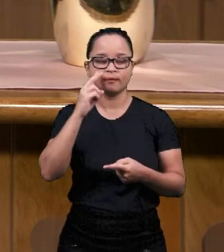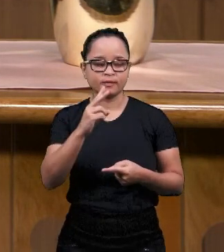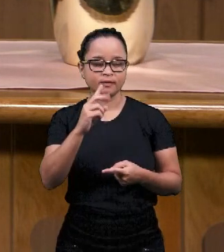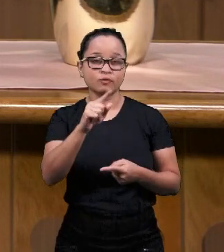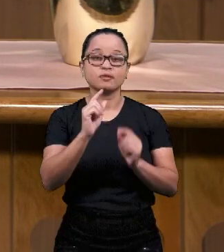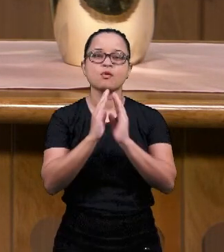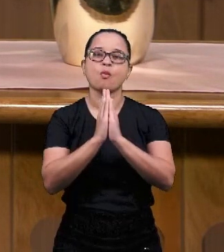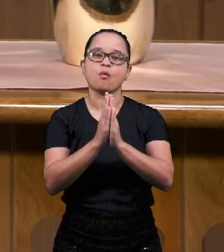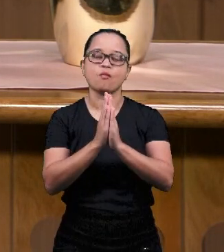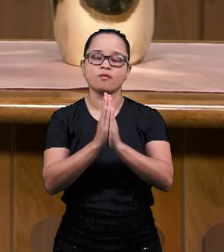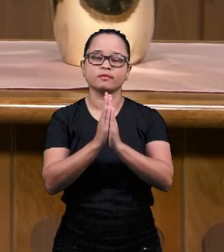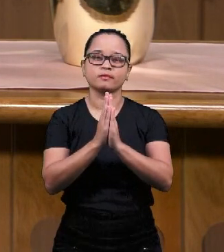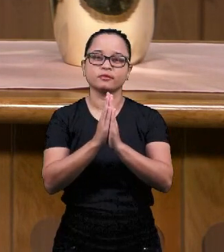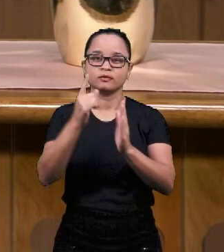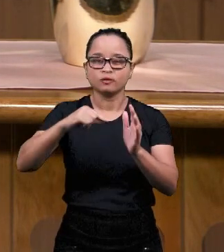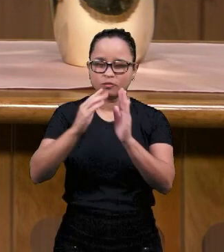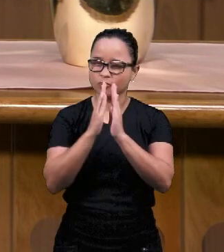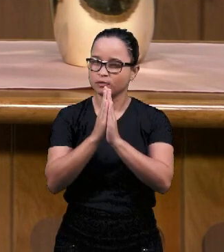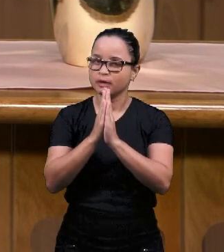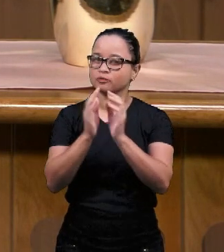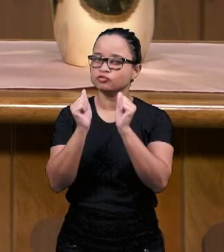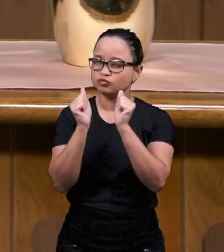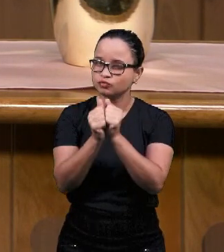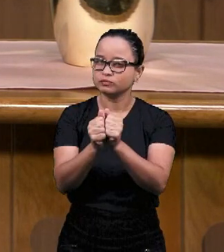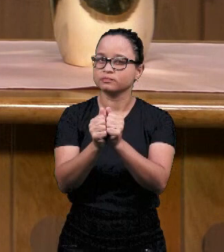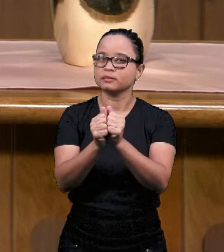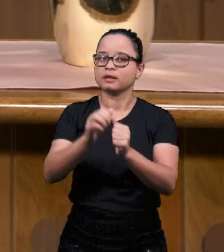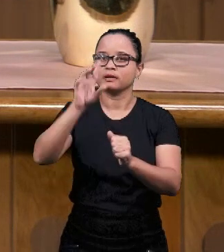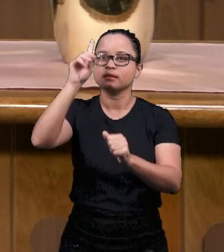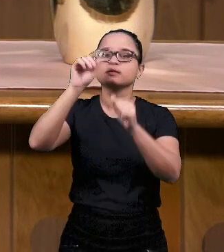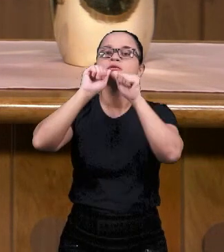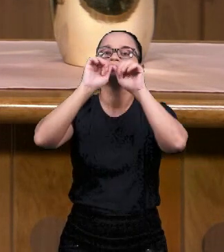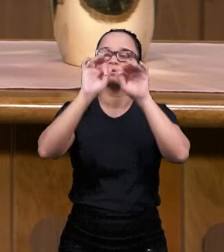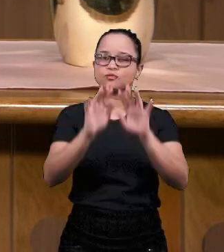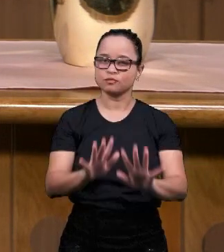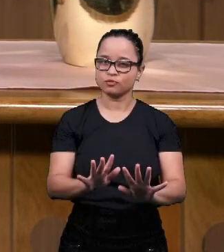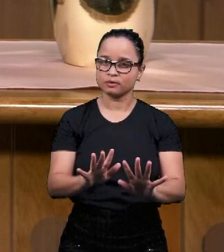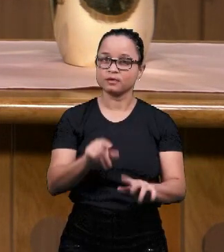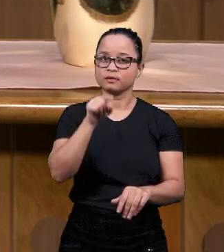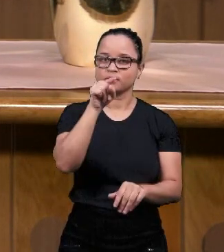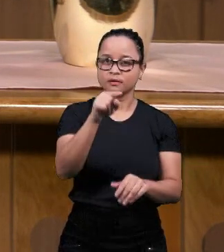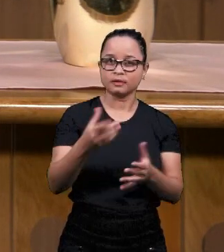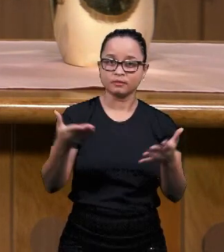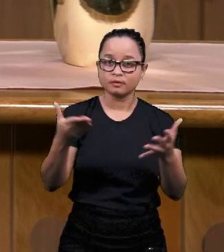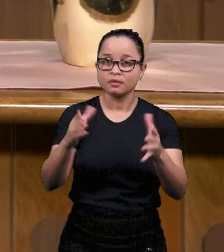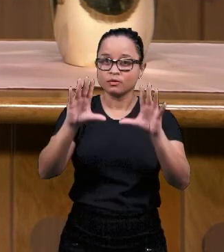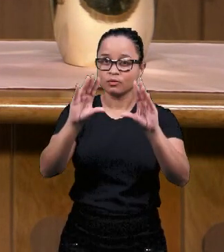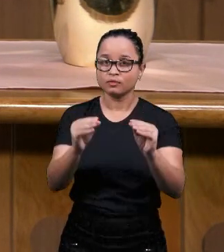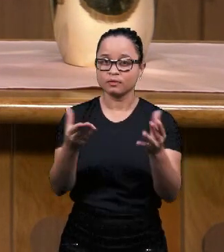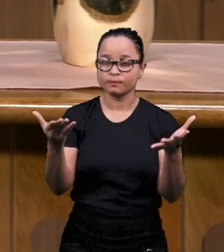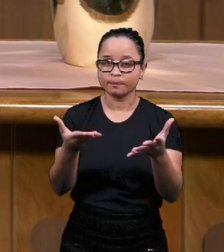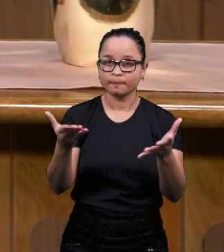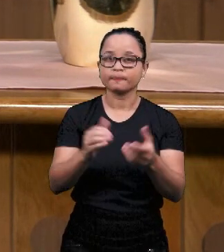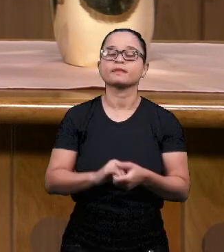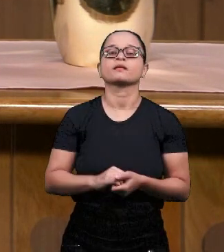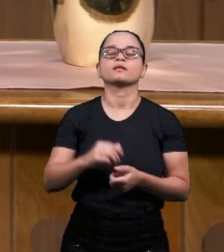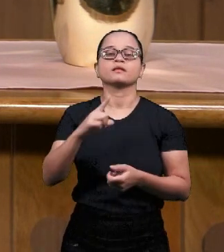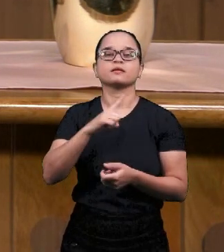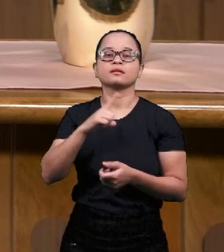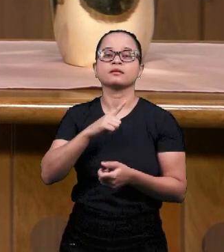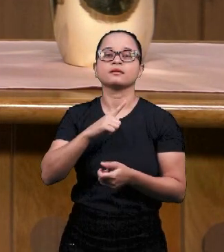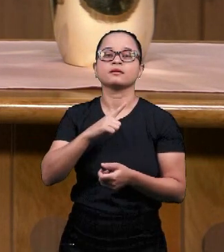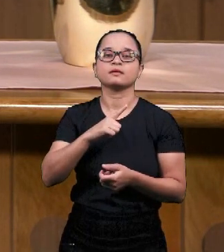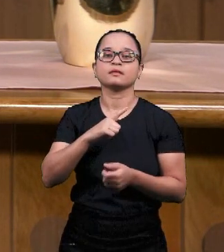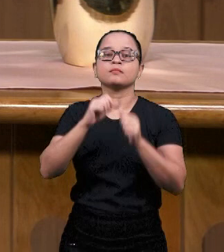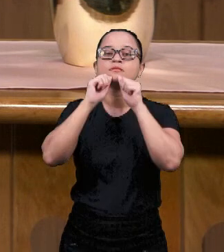рядом с тобой, чтобы ты мог для себя открыть это сокровище, чтобы этим вечером ты